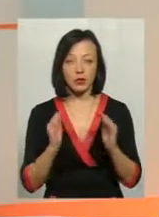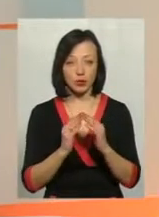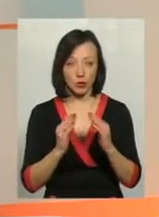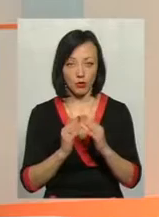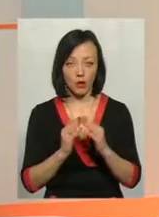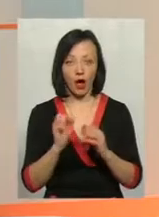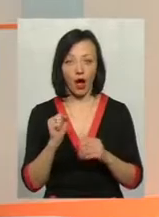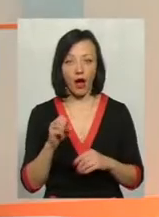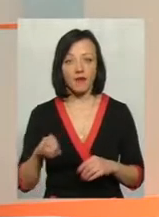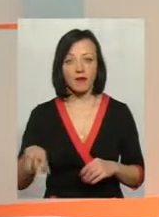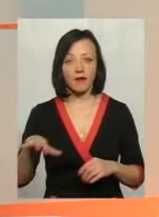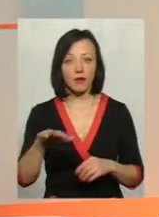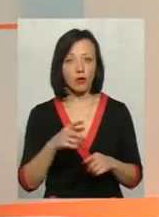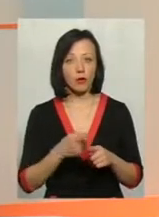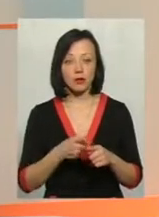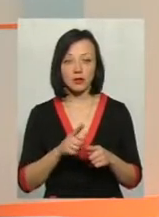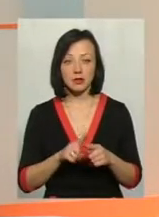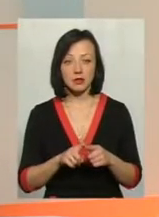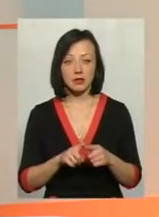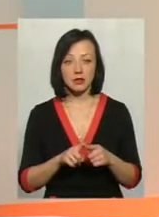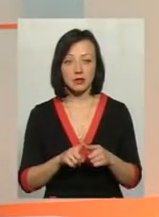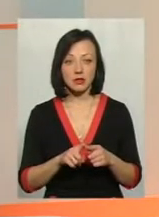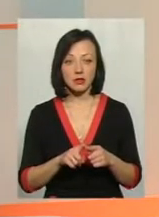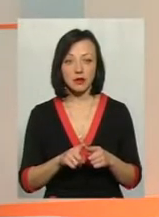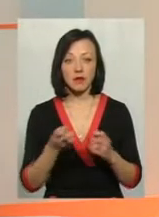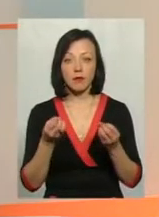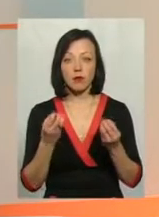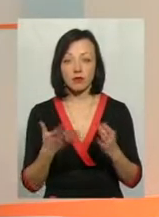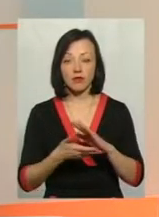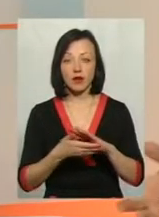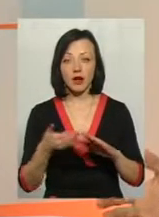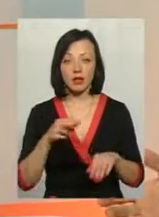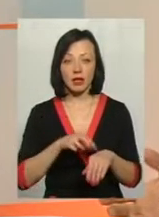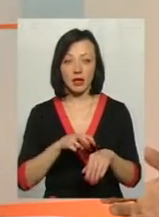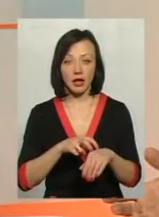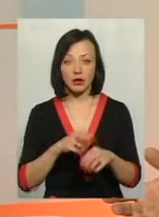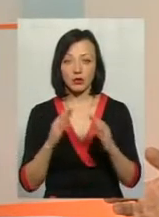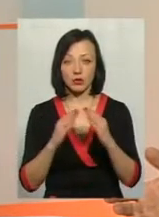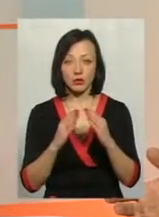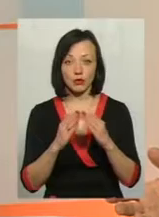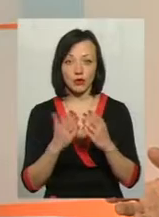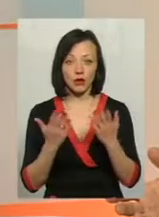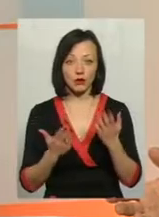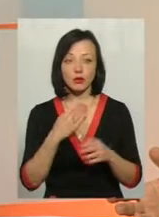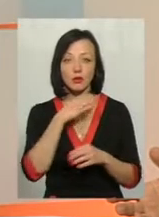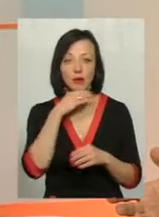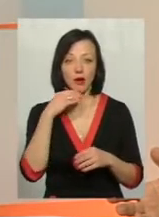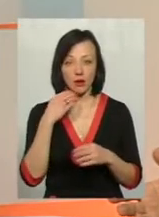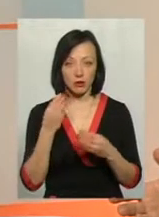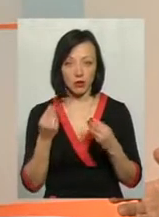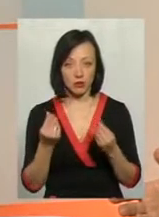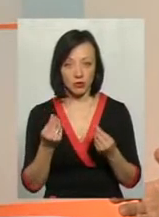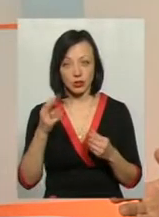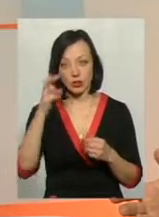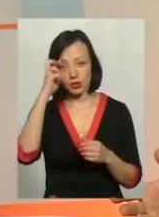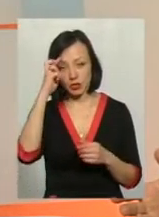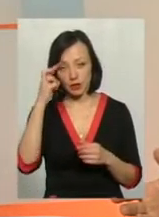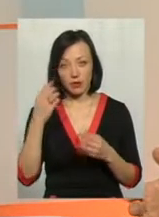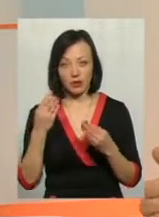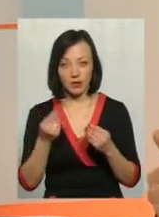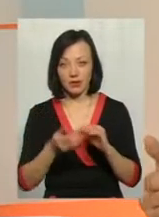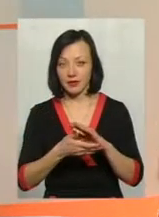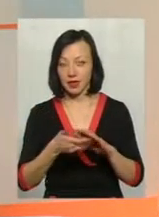в Європі ця практика просто викликати лікаря додому, ну, якщо ти маєш багато грошей, ти можеш собі це дозволити, але за державний кошт